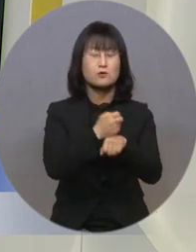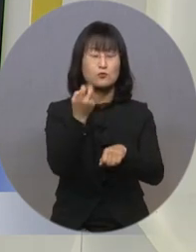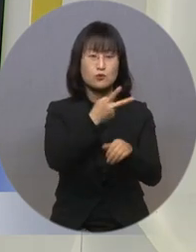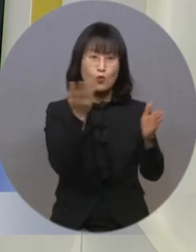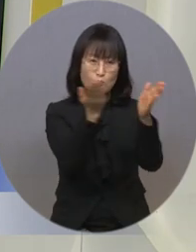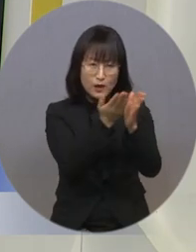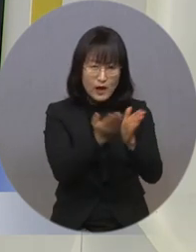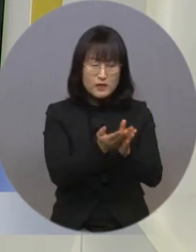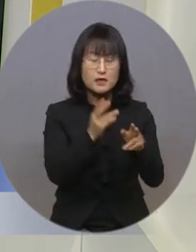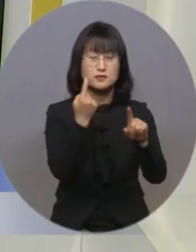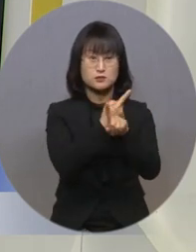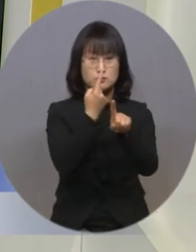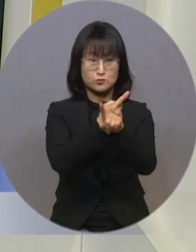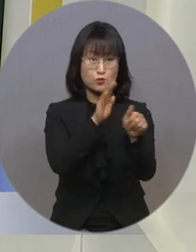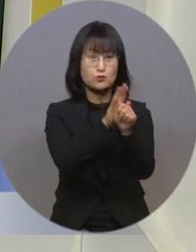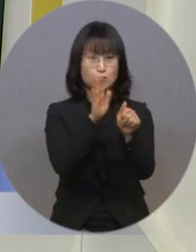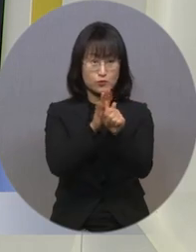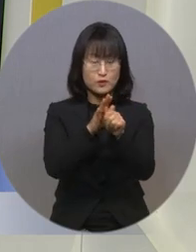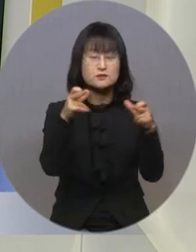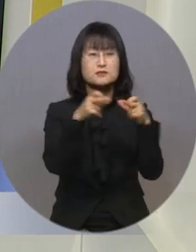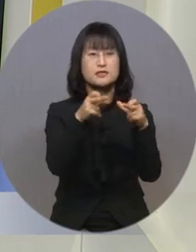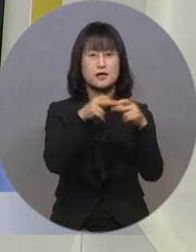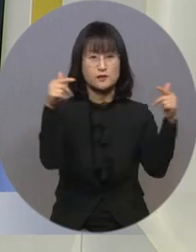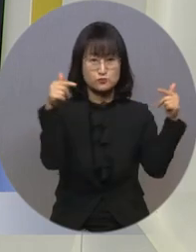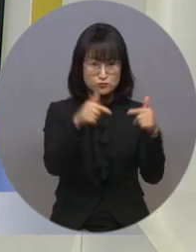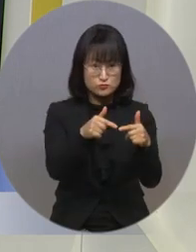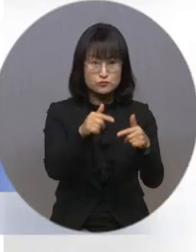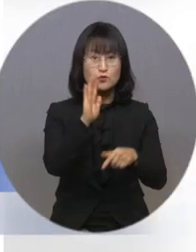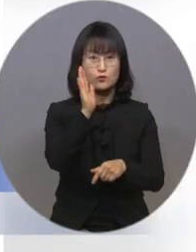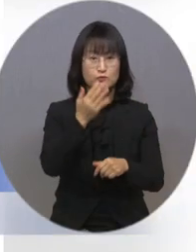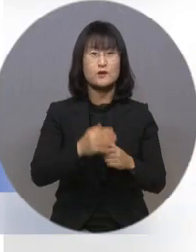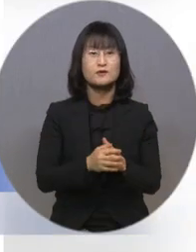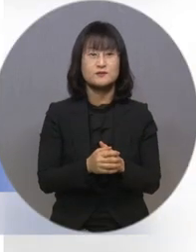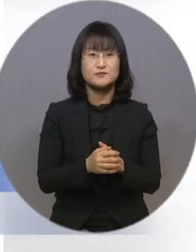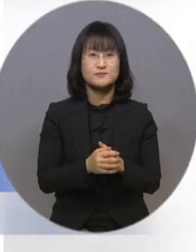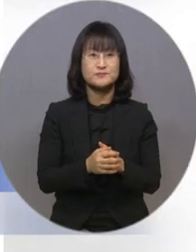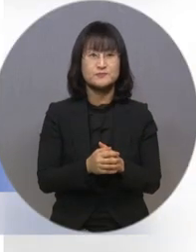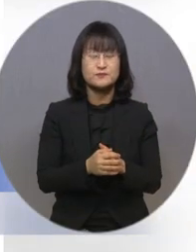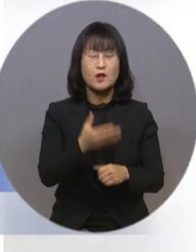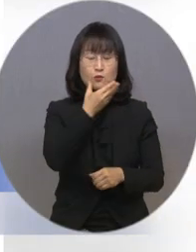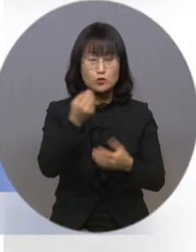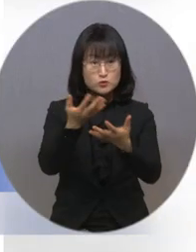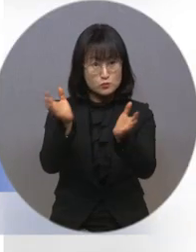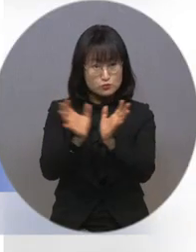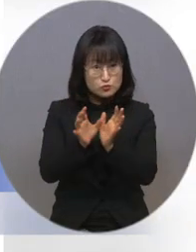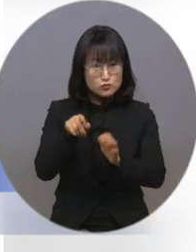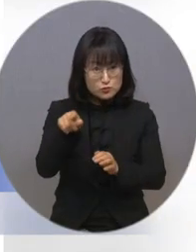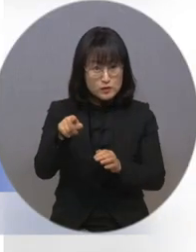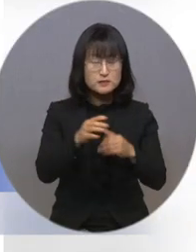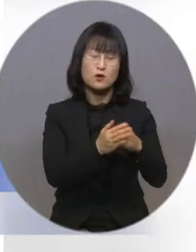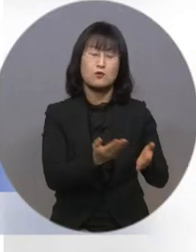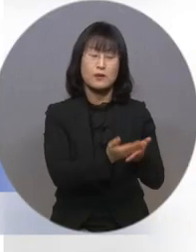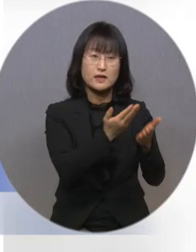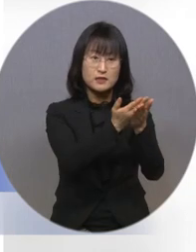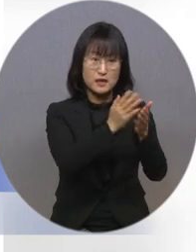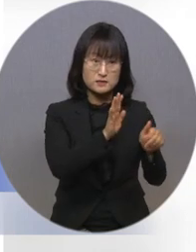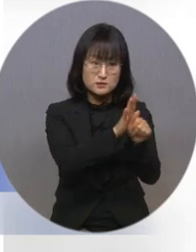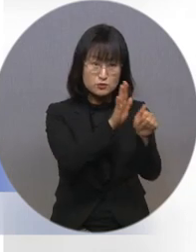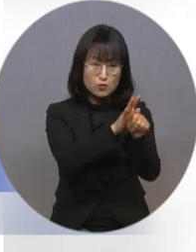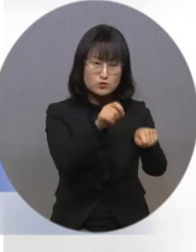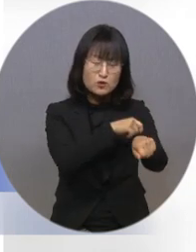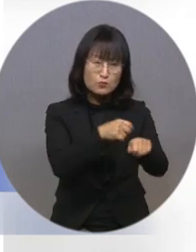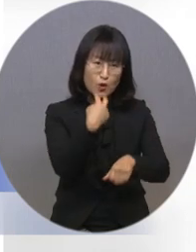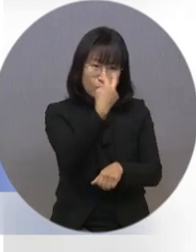맞는 치료를 하게 함으로써 장애를 최소화할 수 있는데요. 보건복지부가 발달 지연 등 특별한 돌봄이